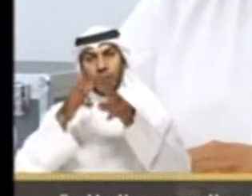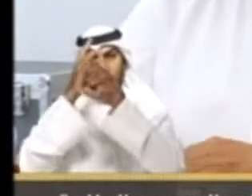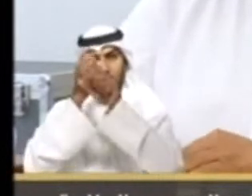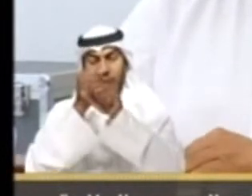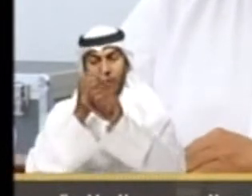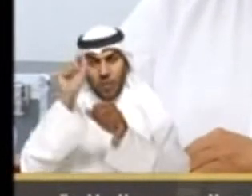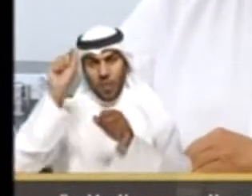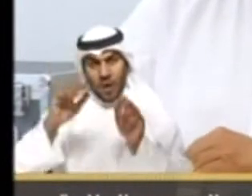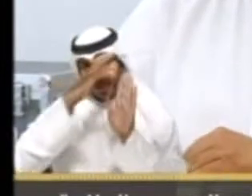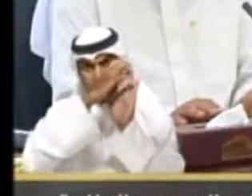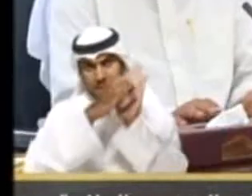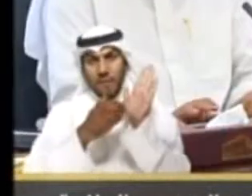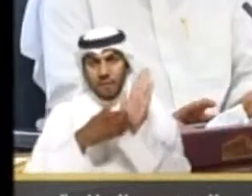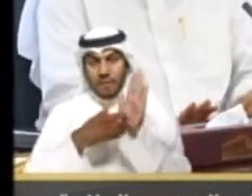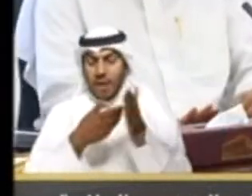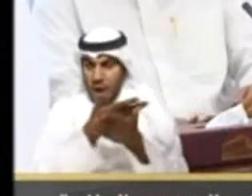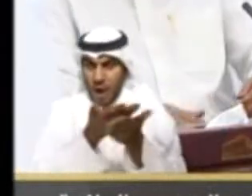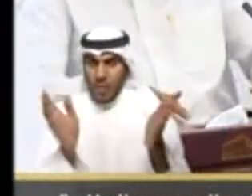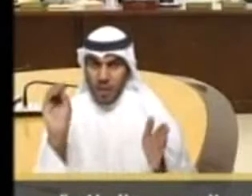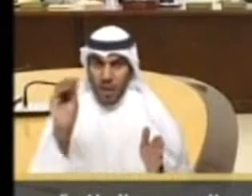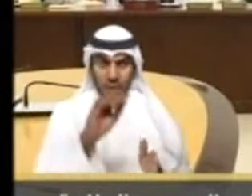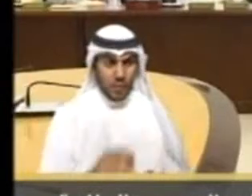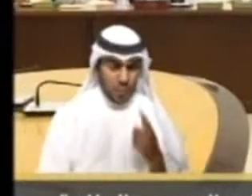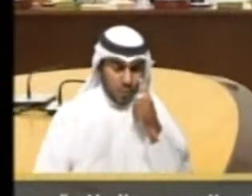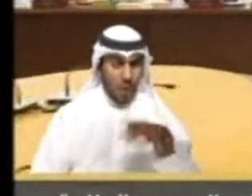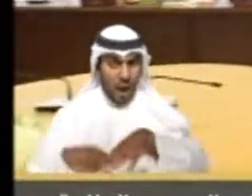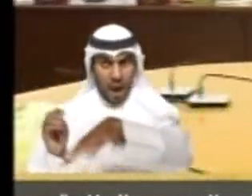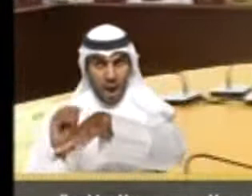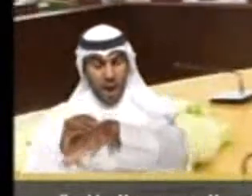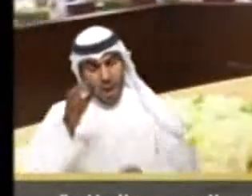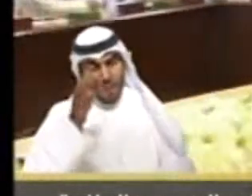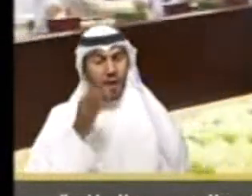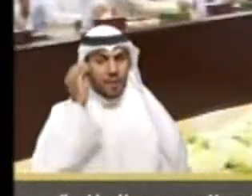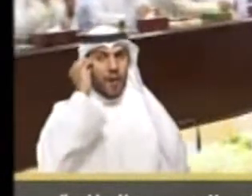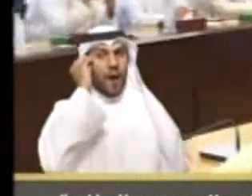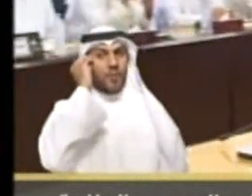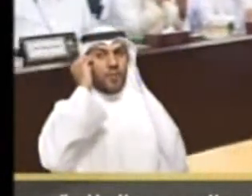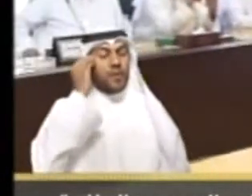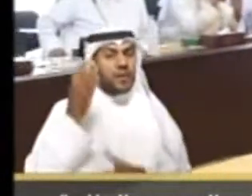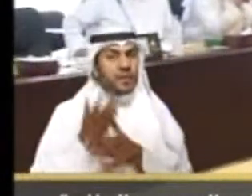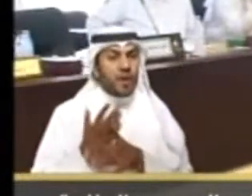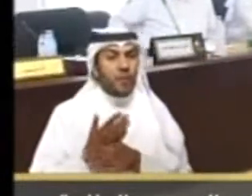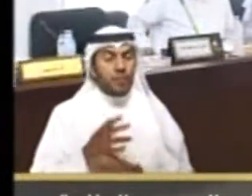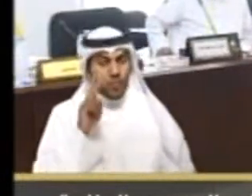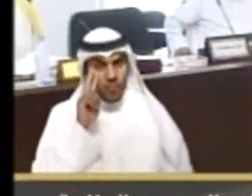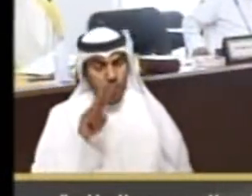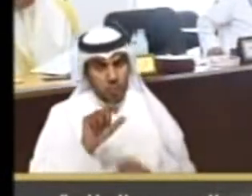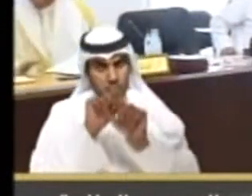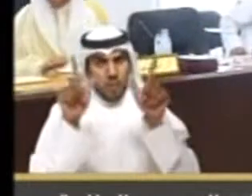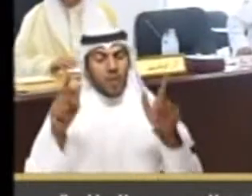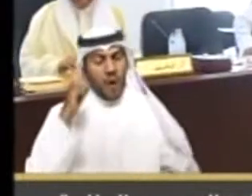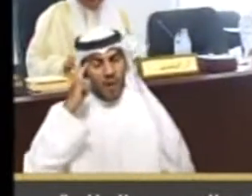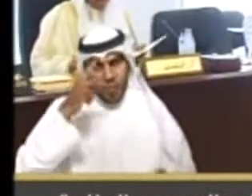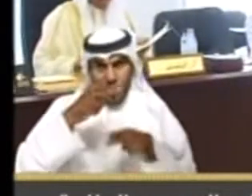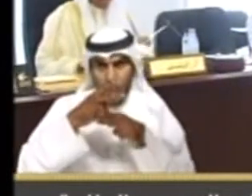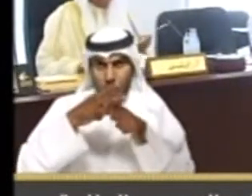ببالغ الاهتمام، مؤكدين العمل بجد وإخلاص لترجمة مضامينها على أرض الواقع بما يحقق للكويت